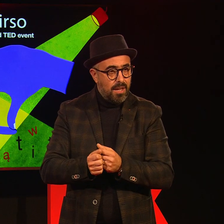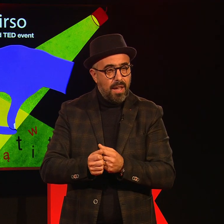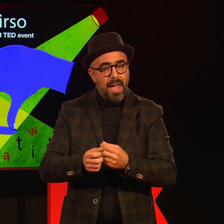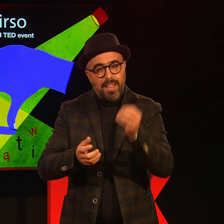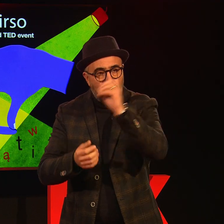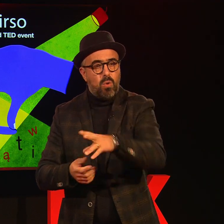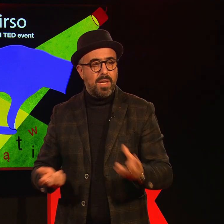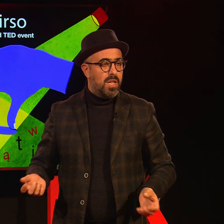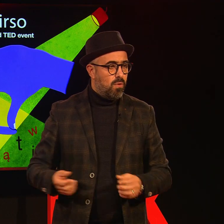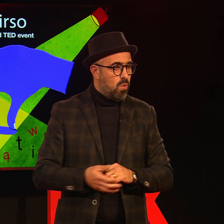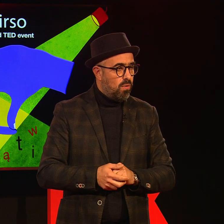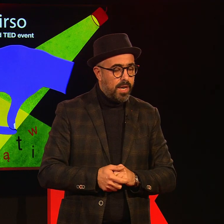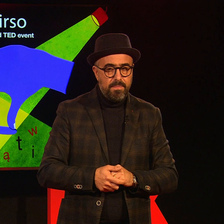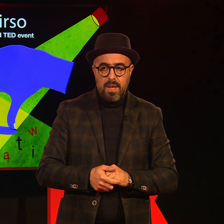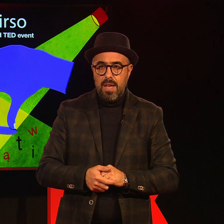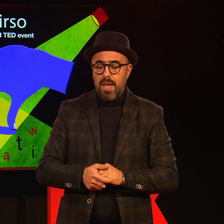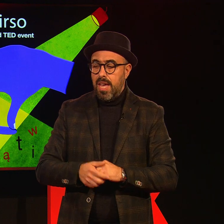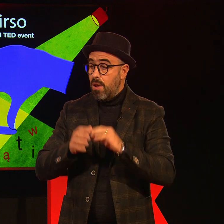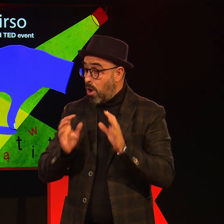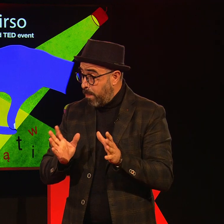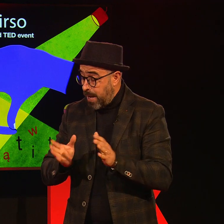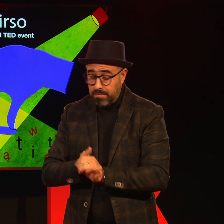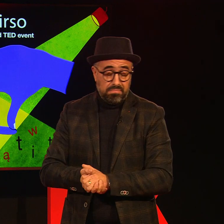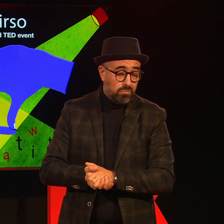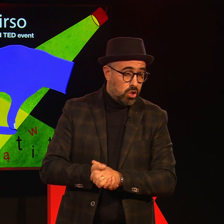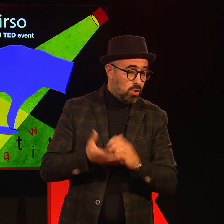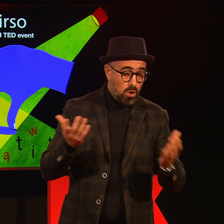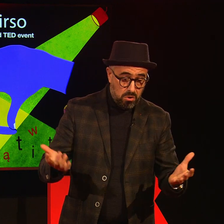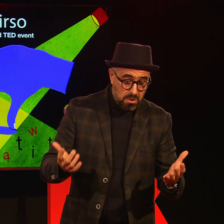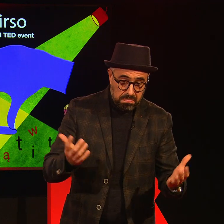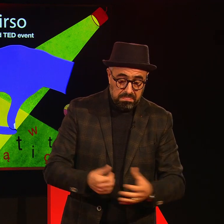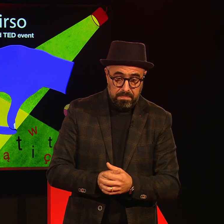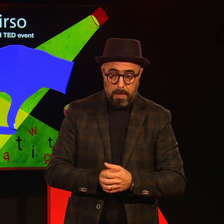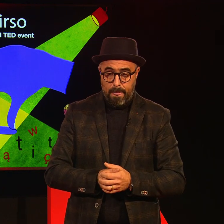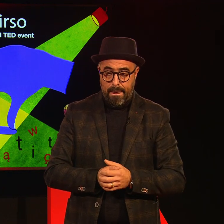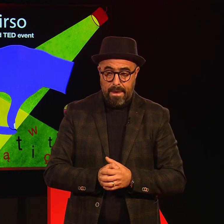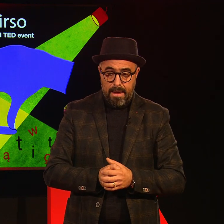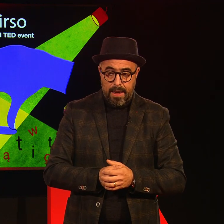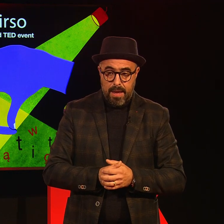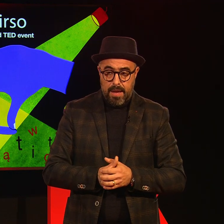gli altri e dentro questa mi devo muovere in Europa ci sono